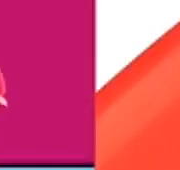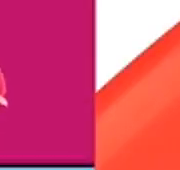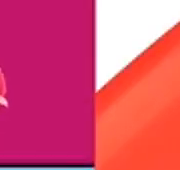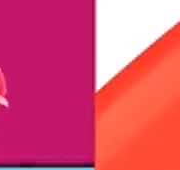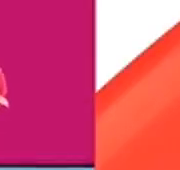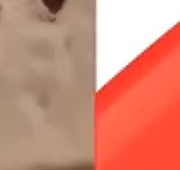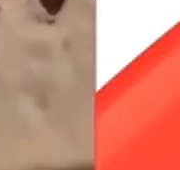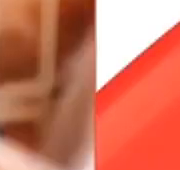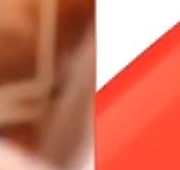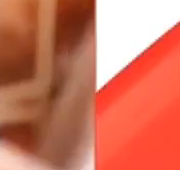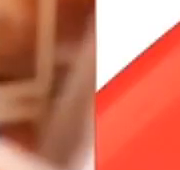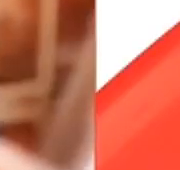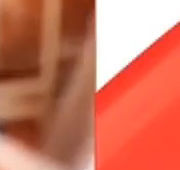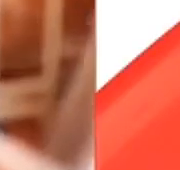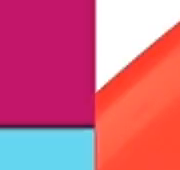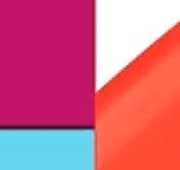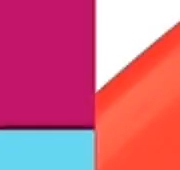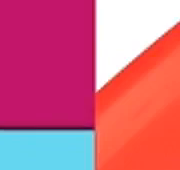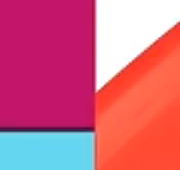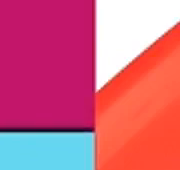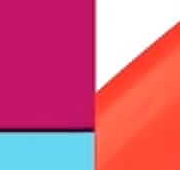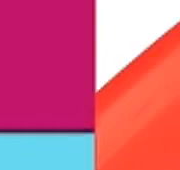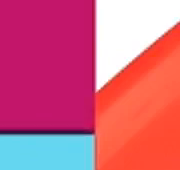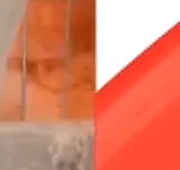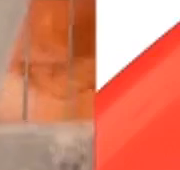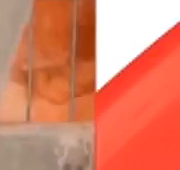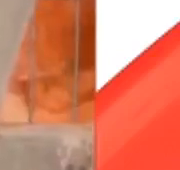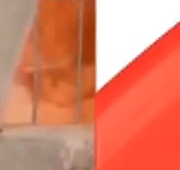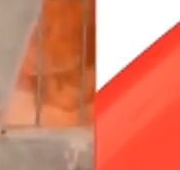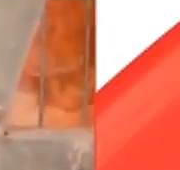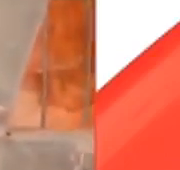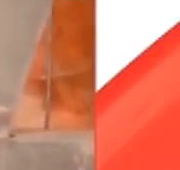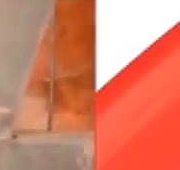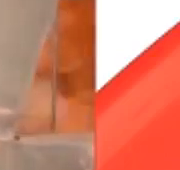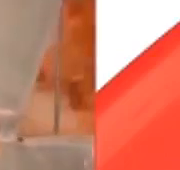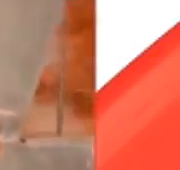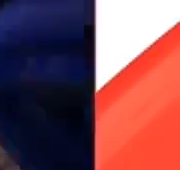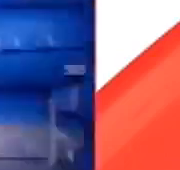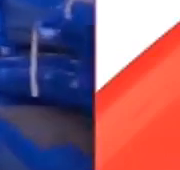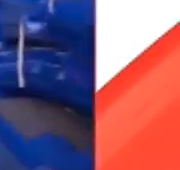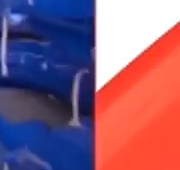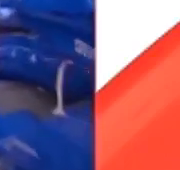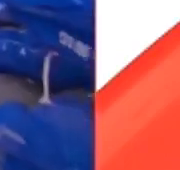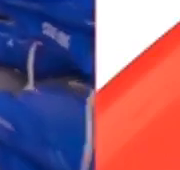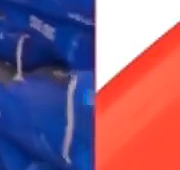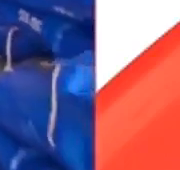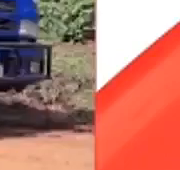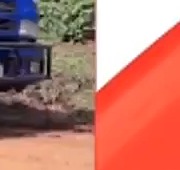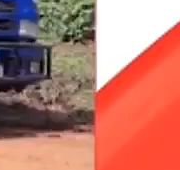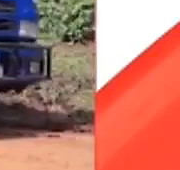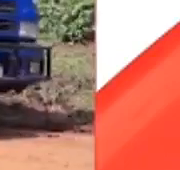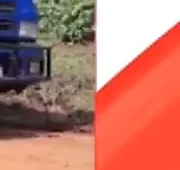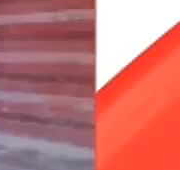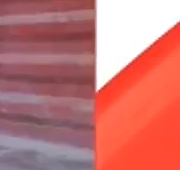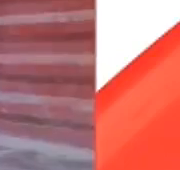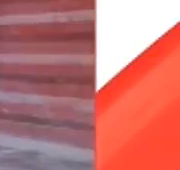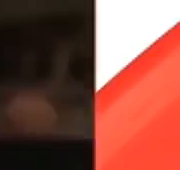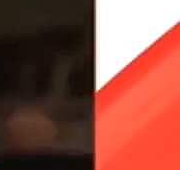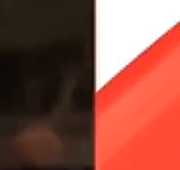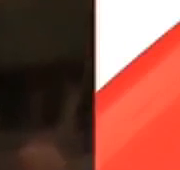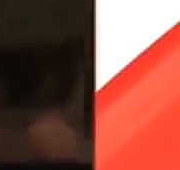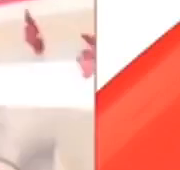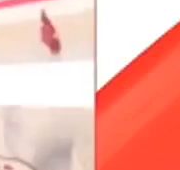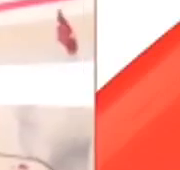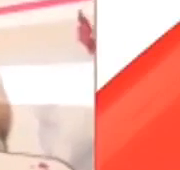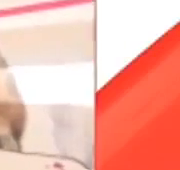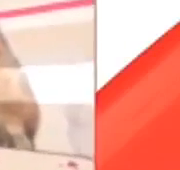Ekirungo chenkoke ze nyama. Mwabarunda zileya. 10% tumulina. Abagare birungo bya 20%. Na vyo uwe birimu bunji. Confession fits